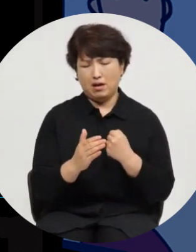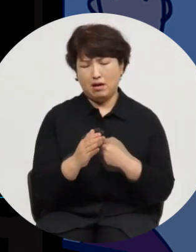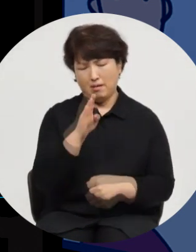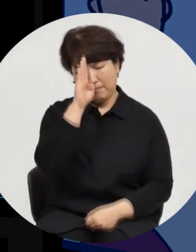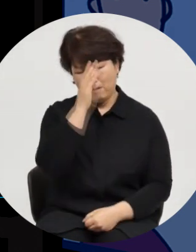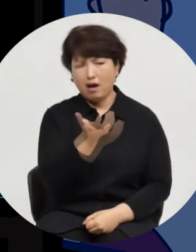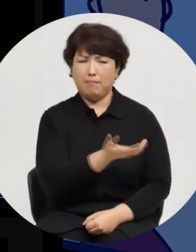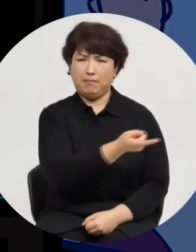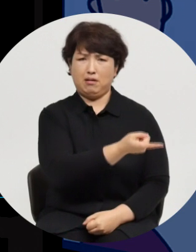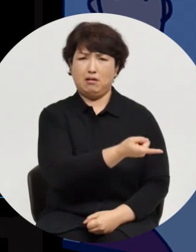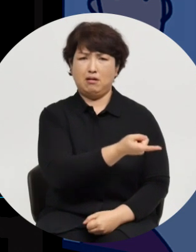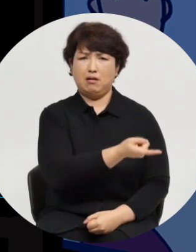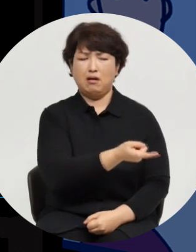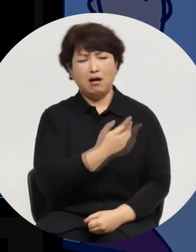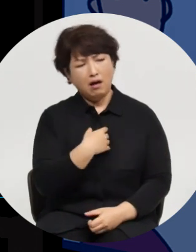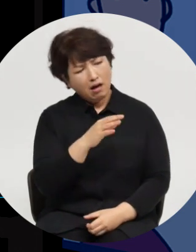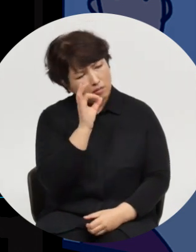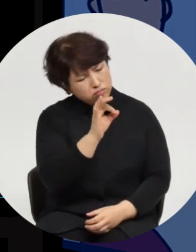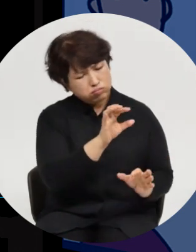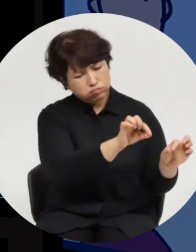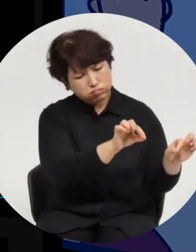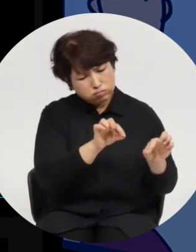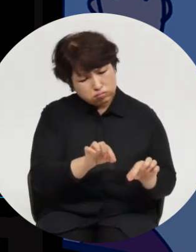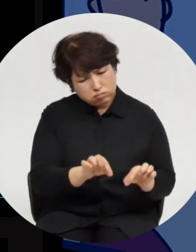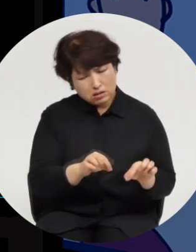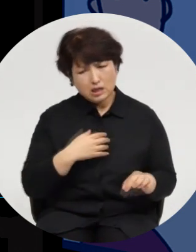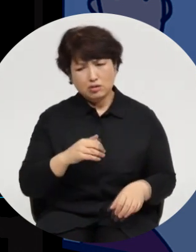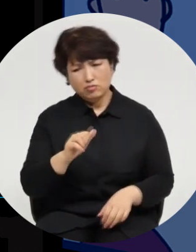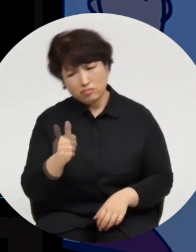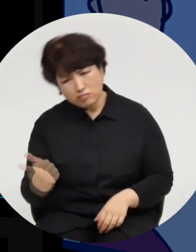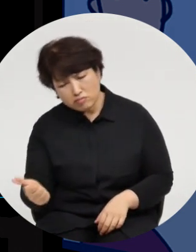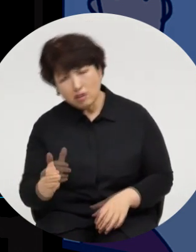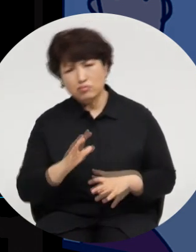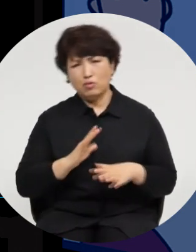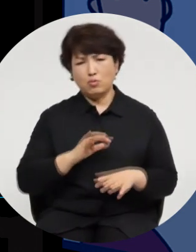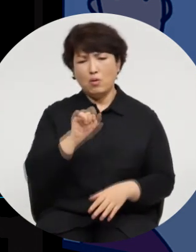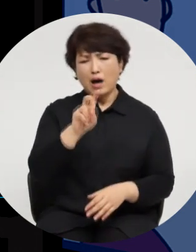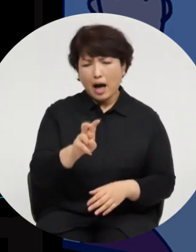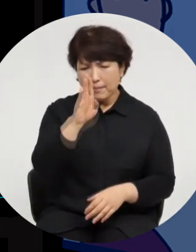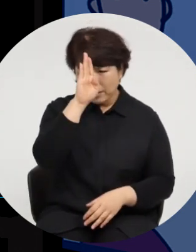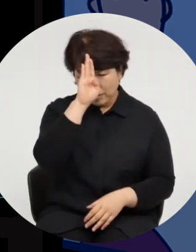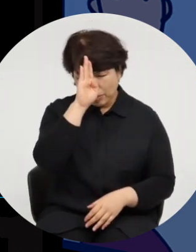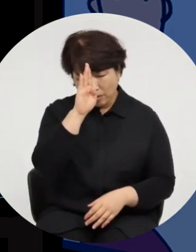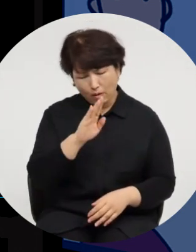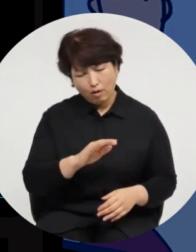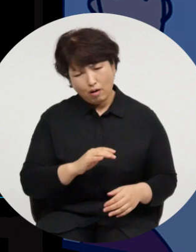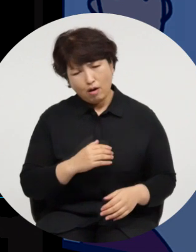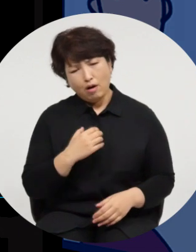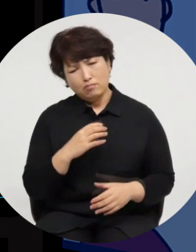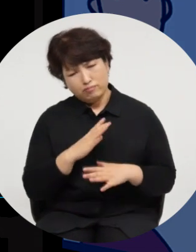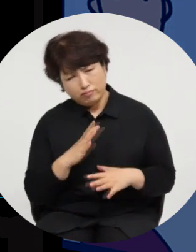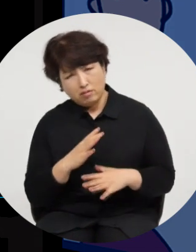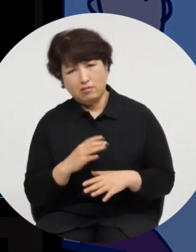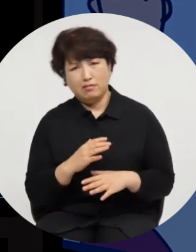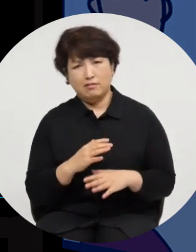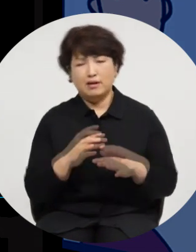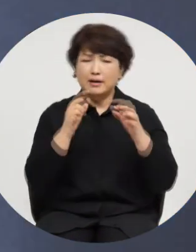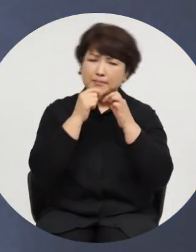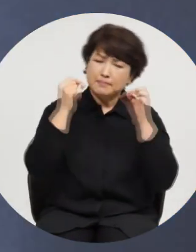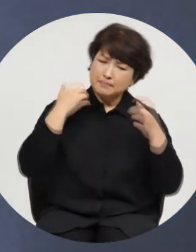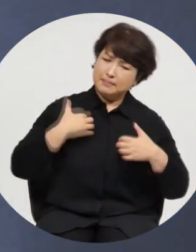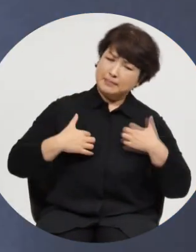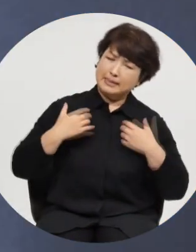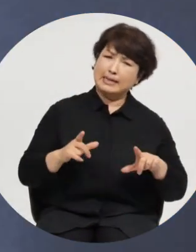죽는것도 어렵지만 아파하는 것 보통 생각하는 웃어 버려 어떻게 하면 뭐 하고 지내 썼을까요